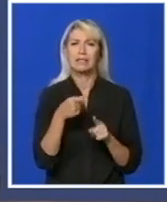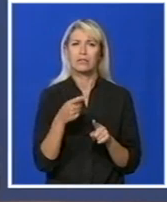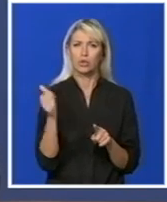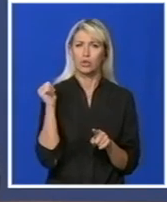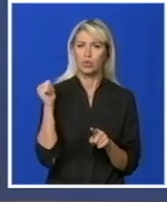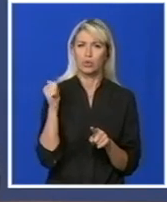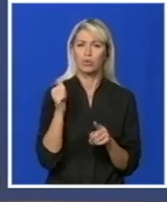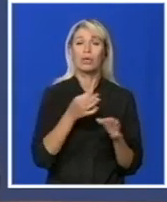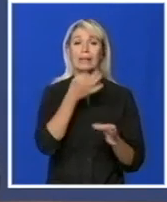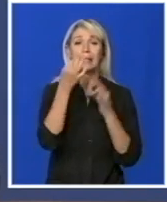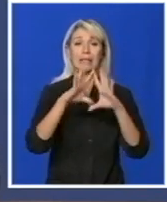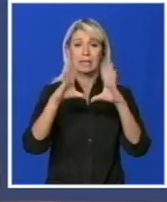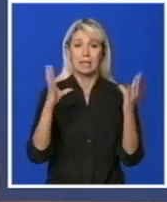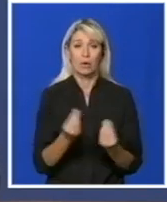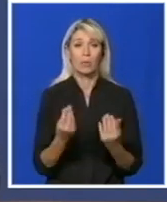dan, testirani su uzorci